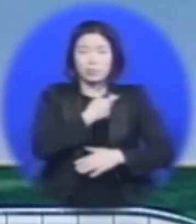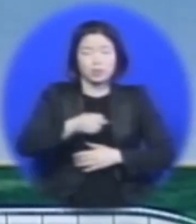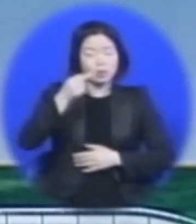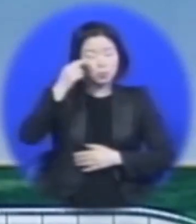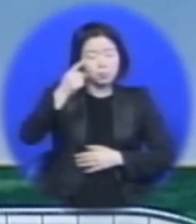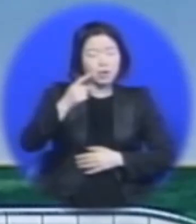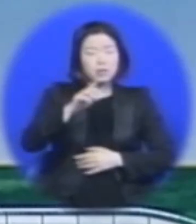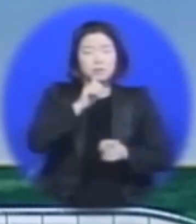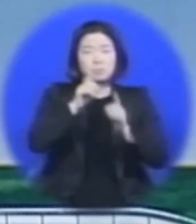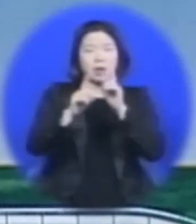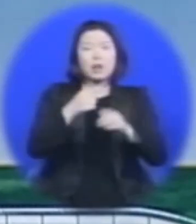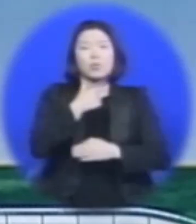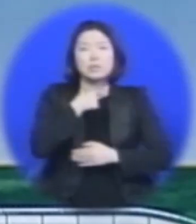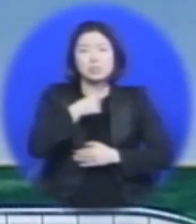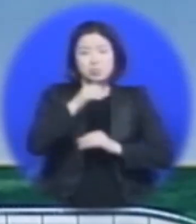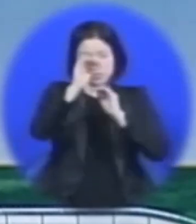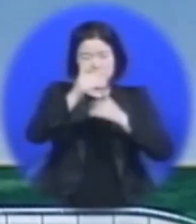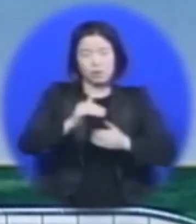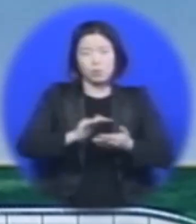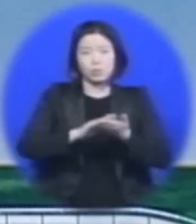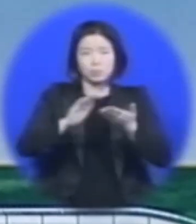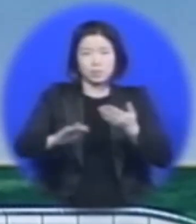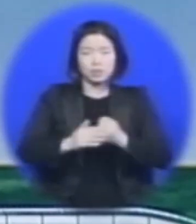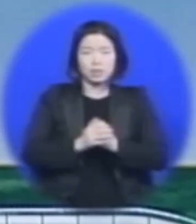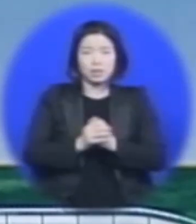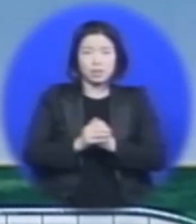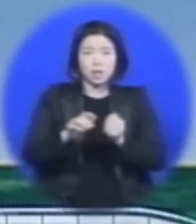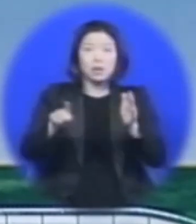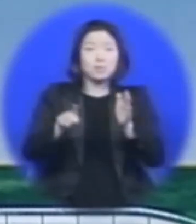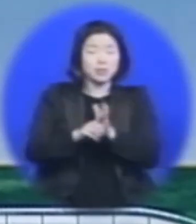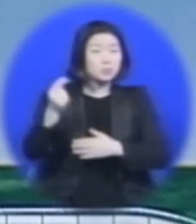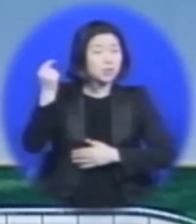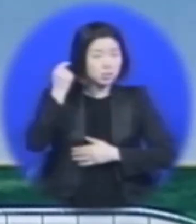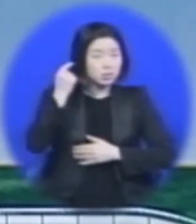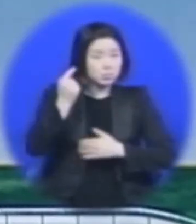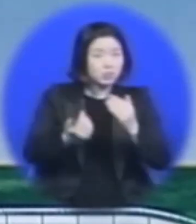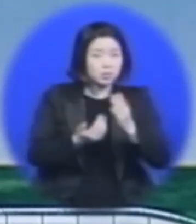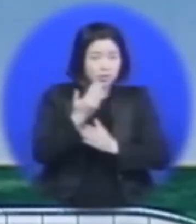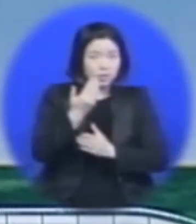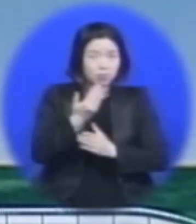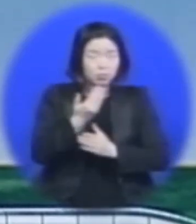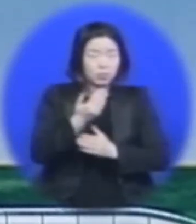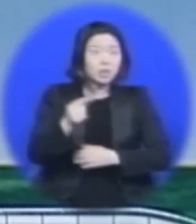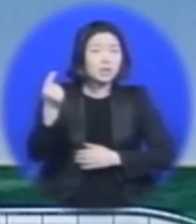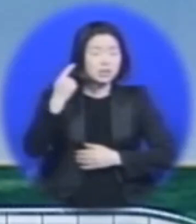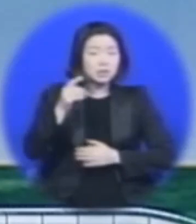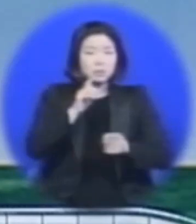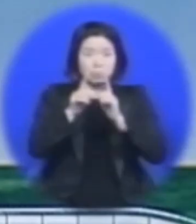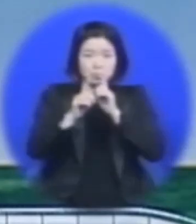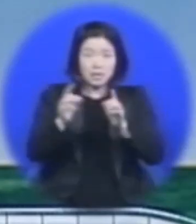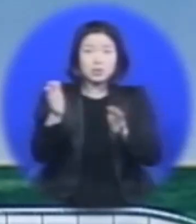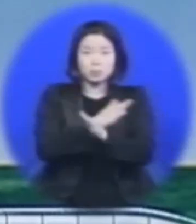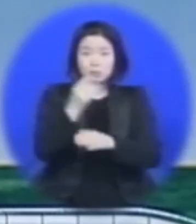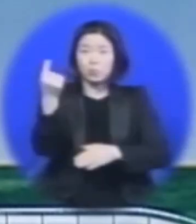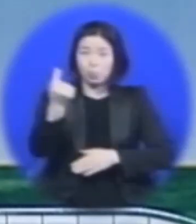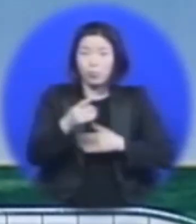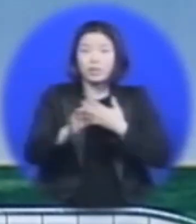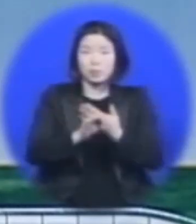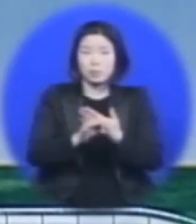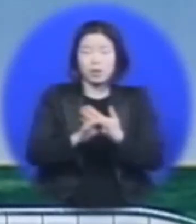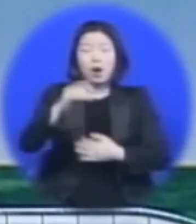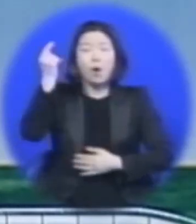싶어하는 것입니다 믿음이 들음에서 나는 거고 음은 말씀으로부터 오는 것이라면